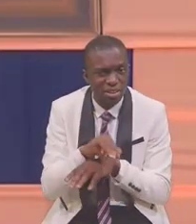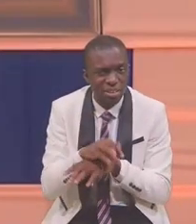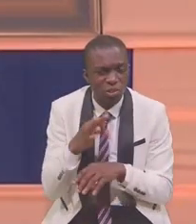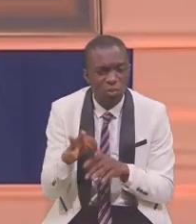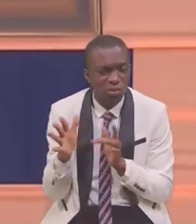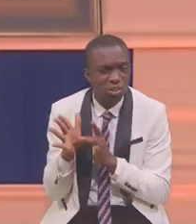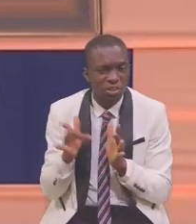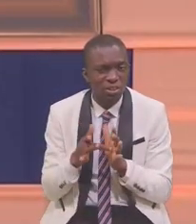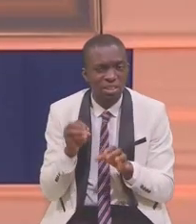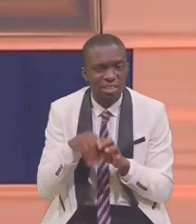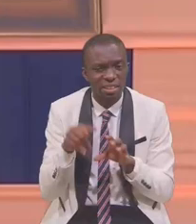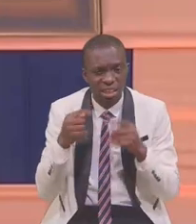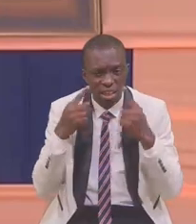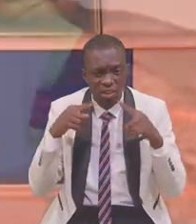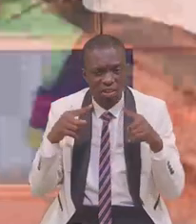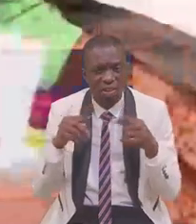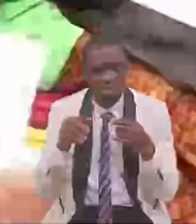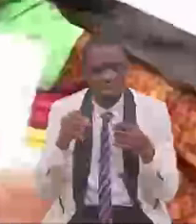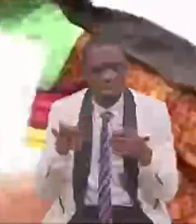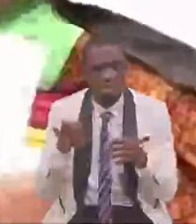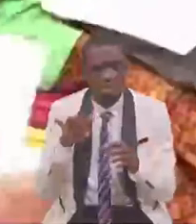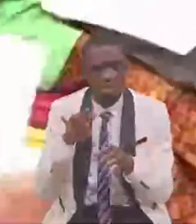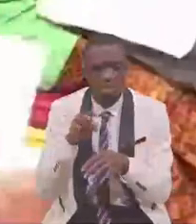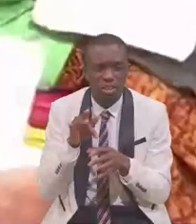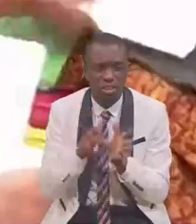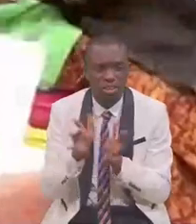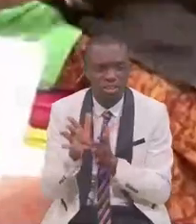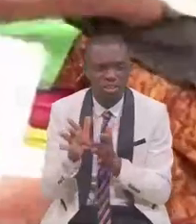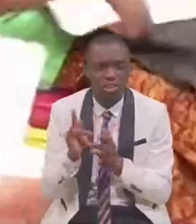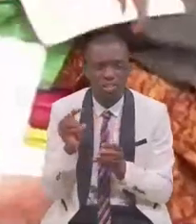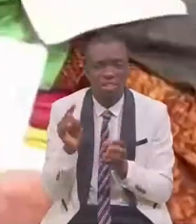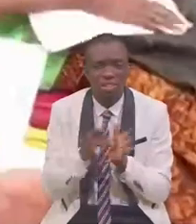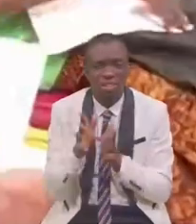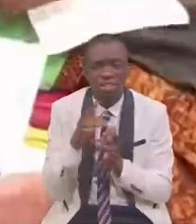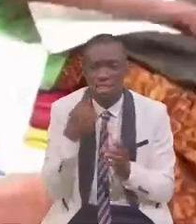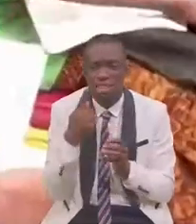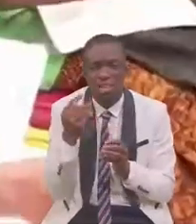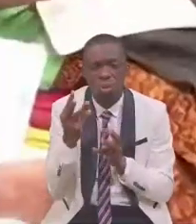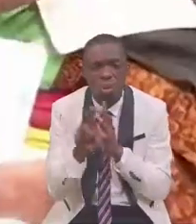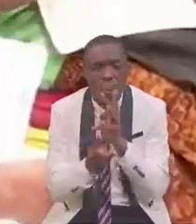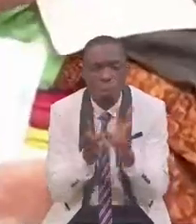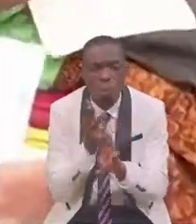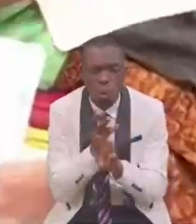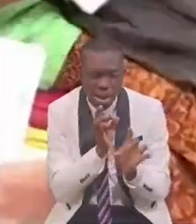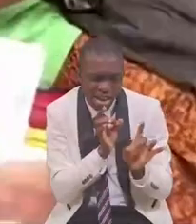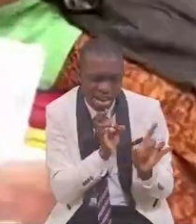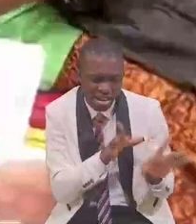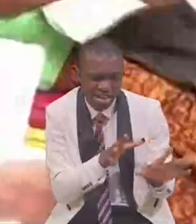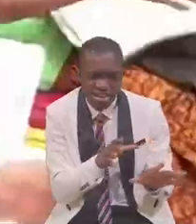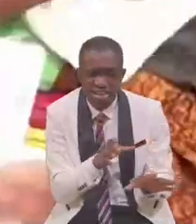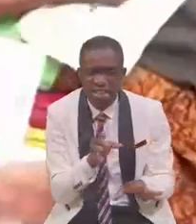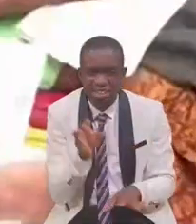il a dit que le monde les a raillés. Et cela, comment cela va arriver? Le monde les a raillés.